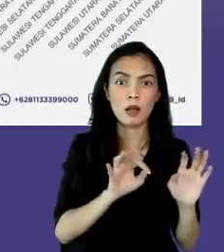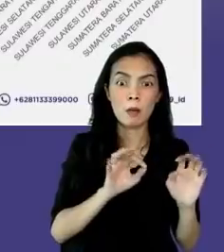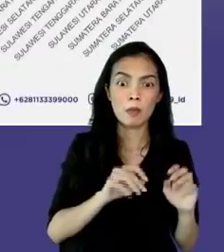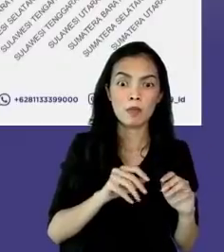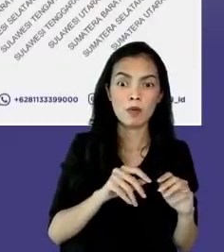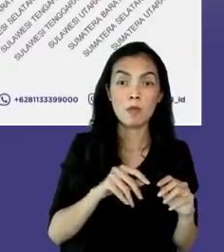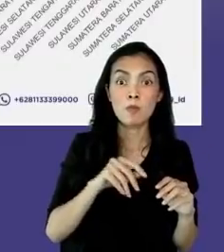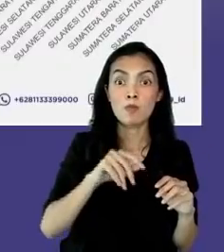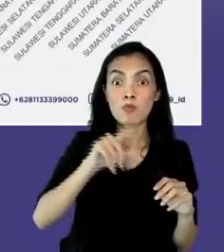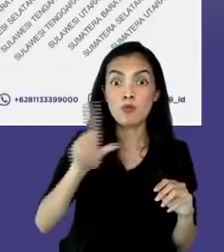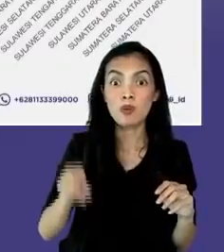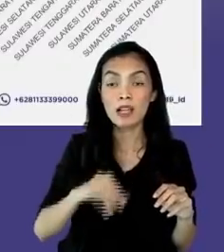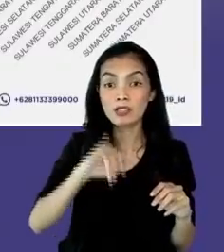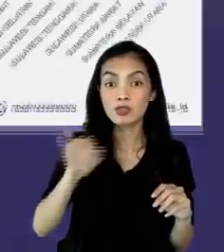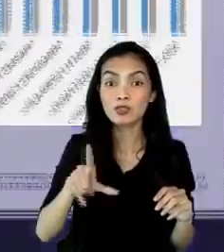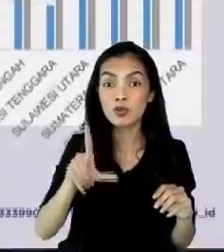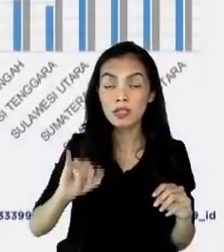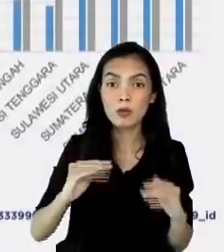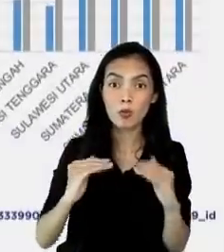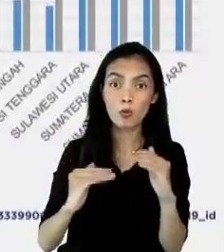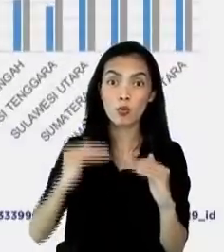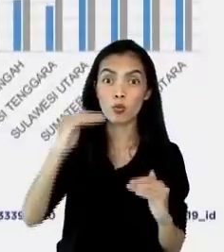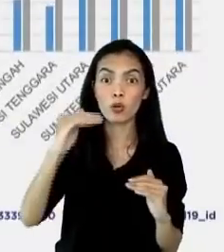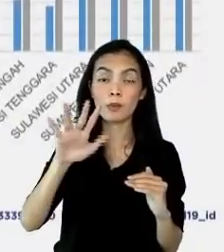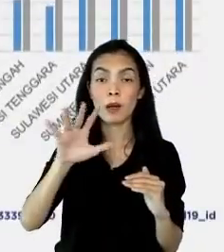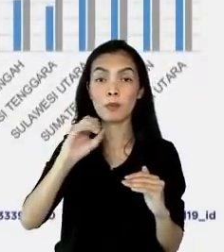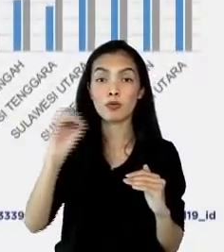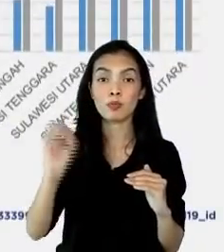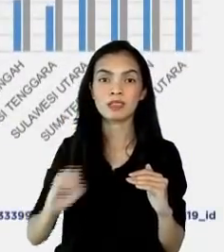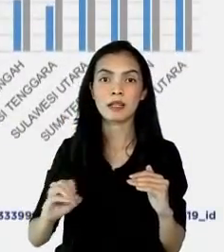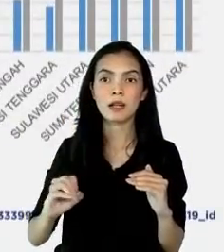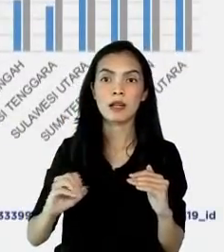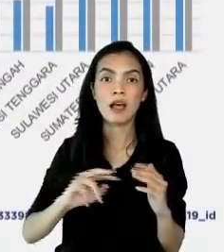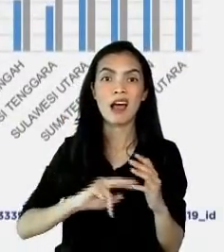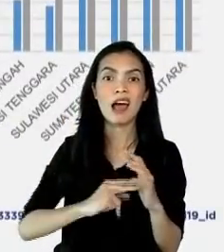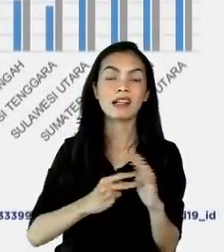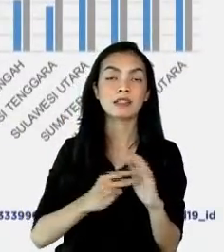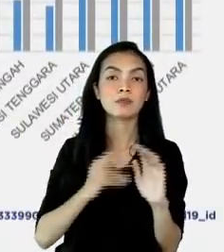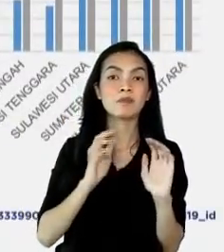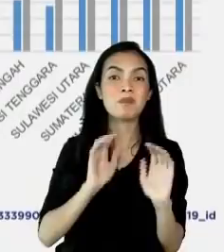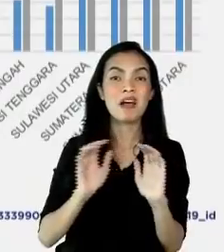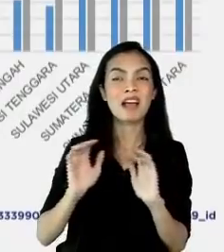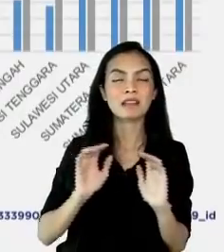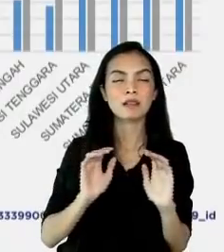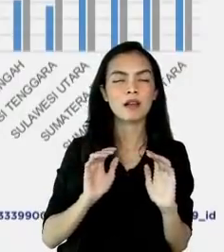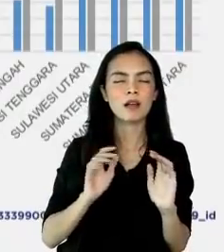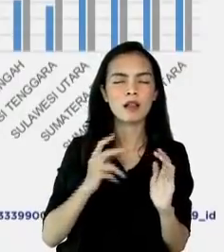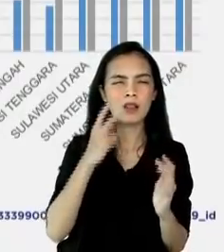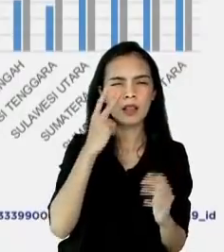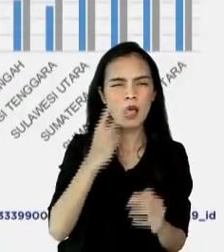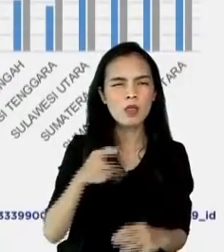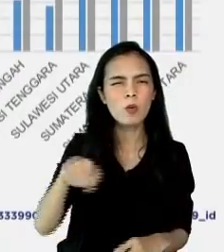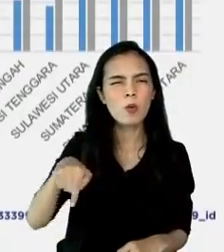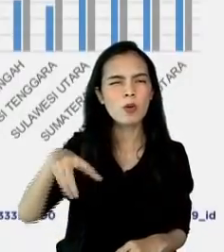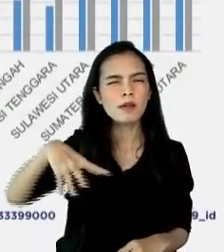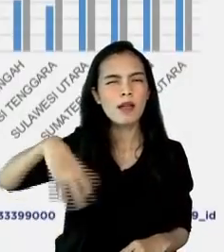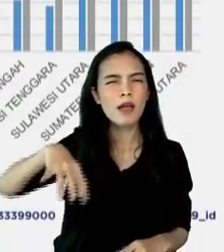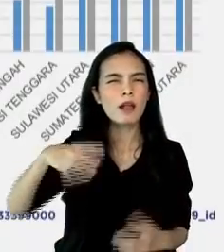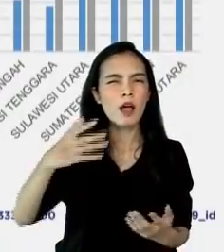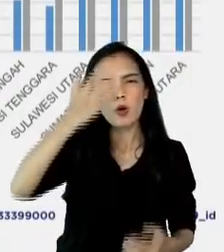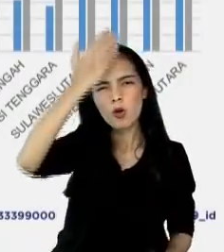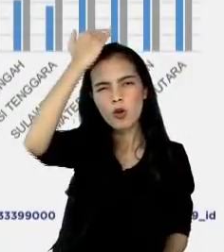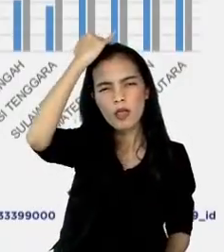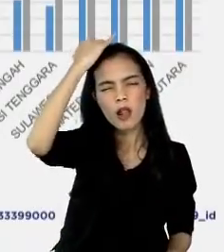bulan Juli dia naik sampai 50-an%. Nah, jadi kenaikan-kenaikan tertinggi ini terjadi, kita catat di Gorontalo, ini